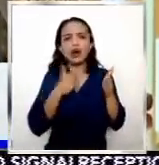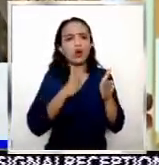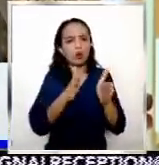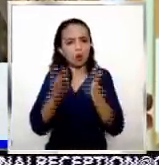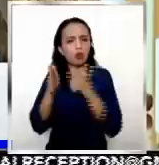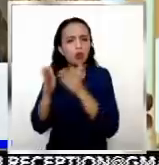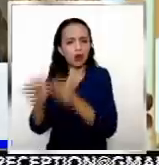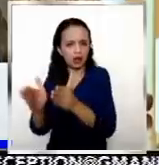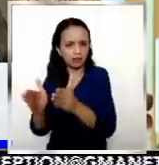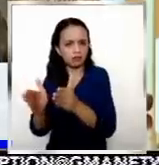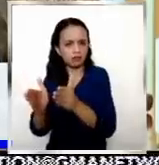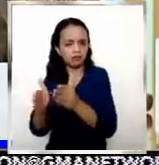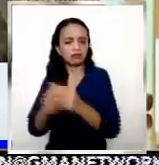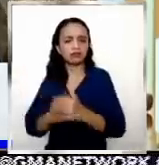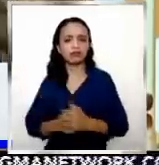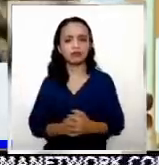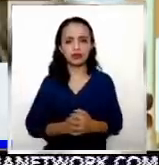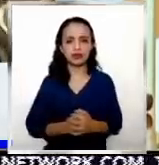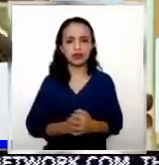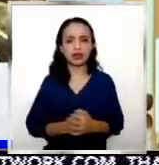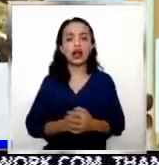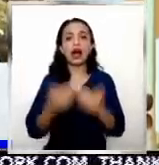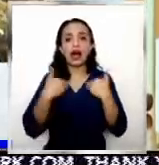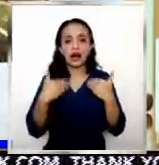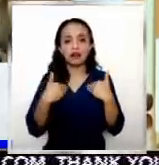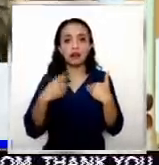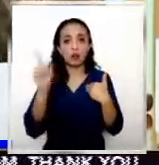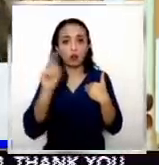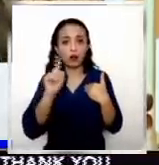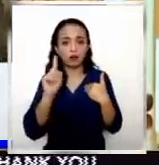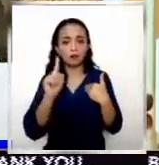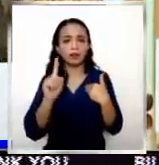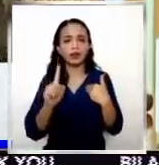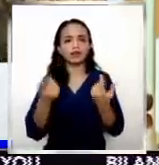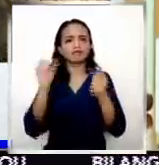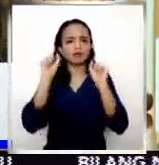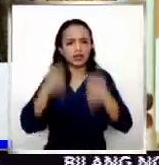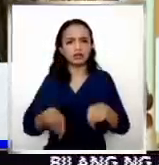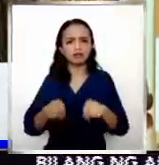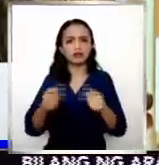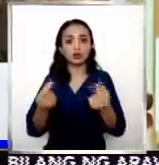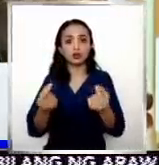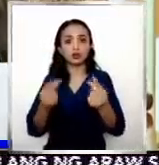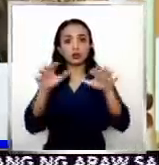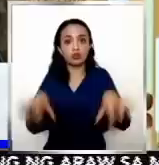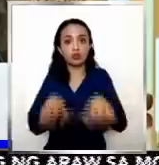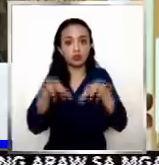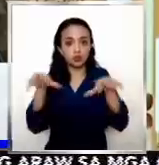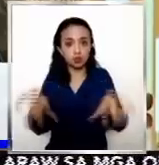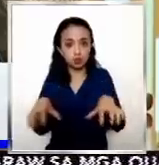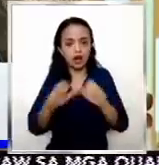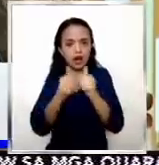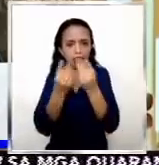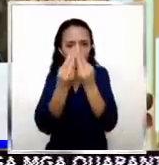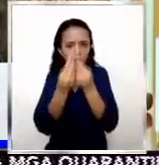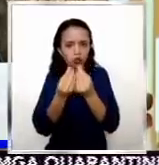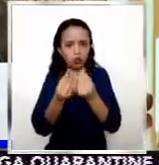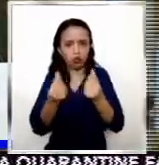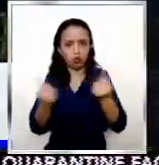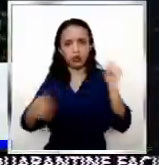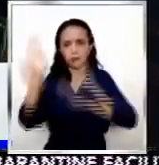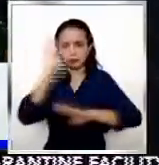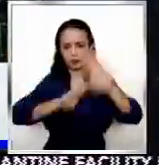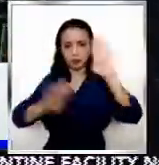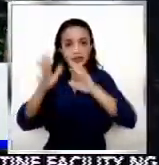nature. We still have diplomatic approaches that may work in addressing the prevailing problem at the West Philippine